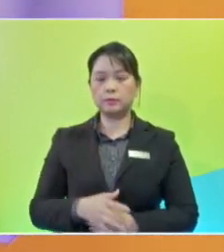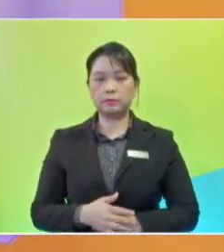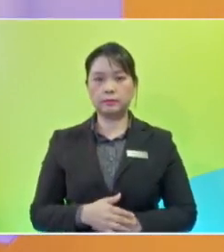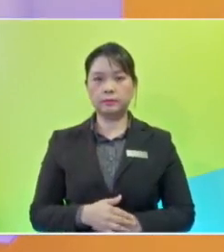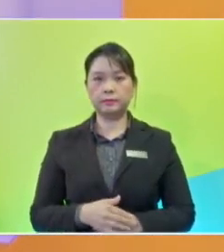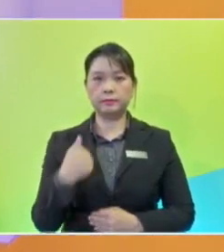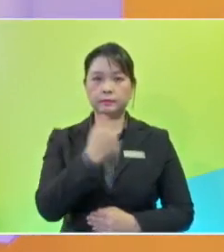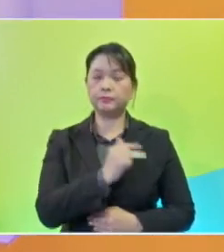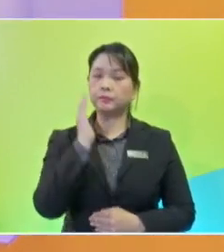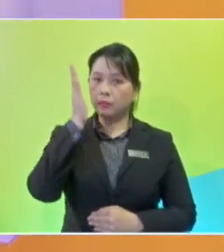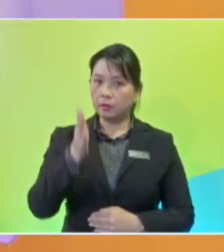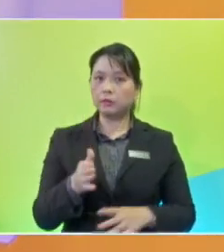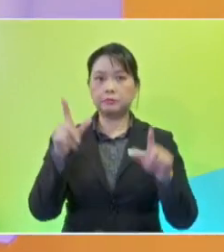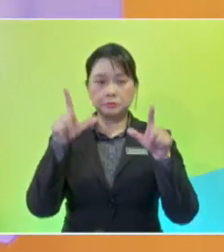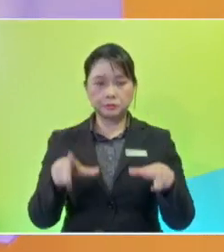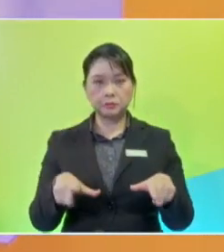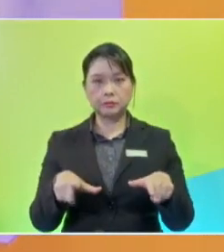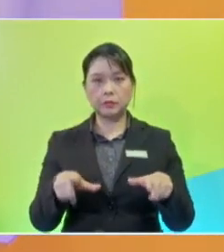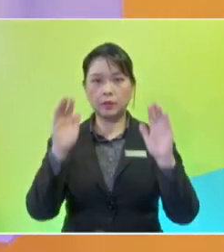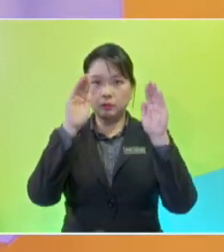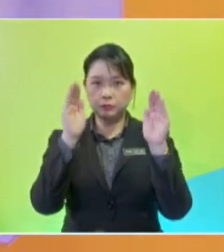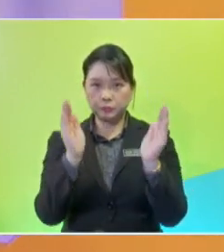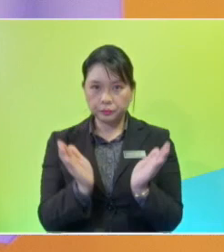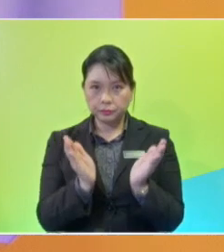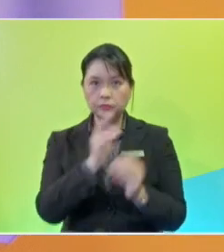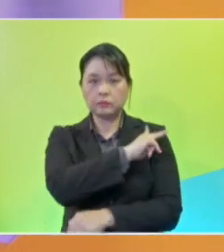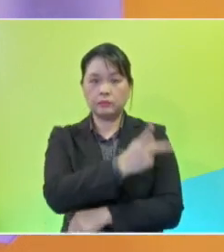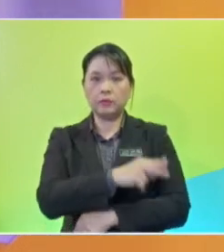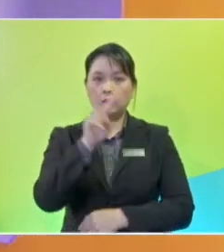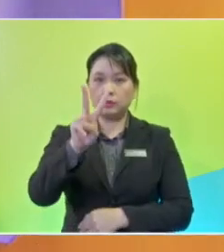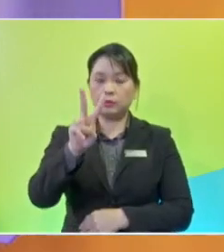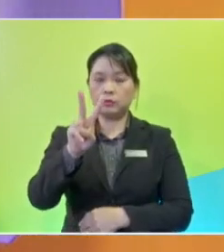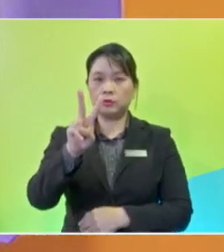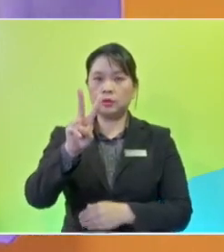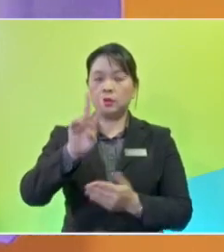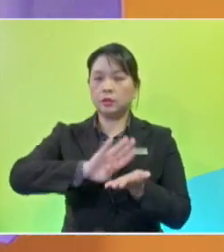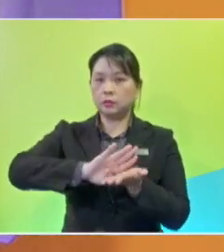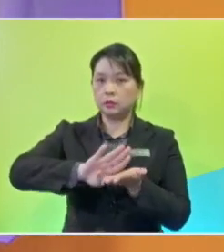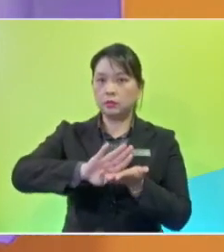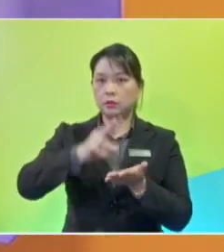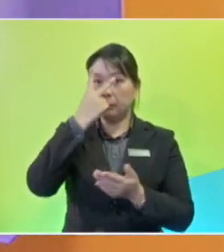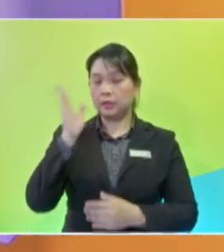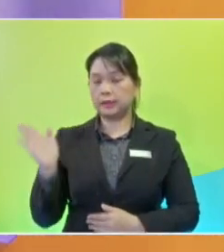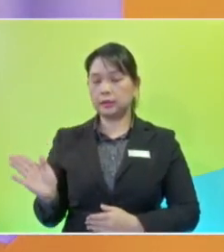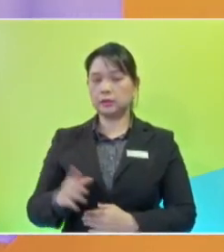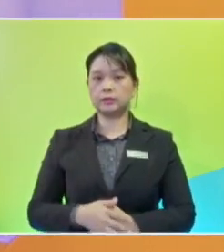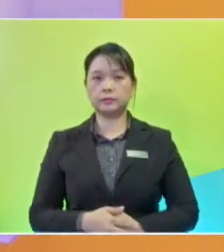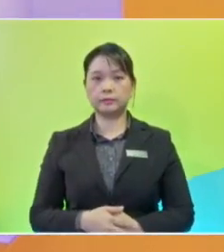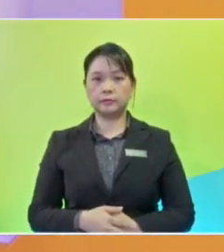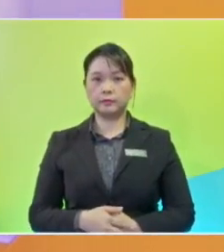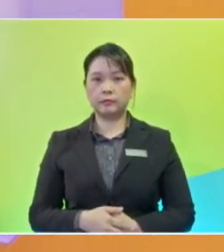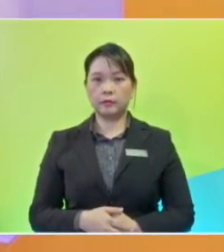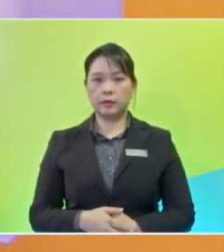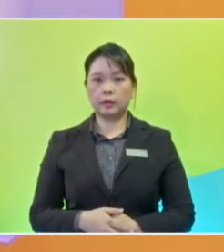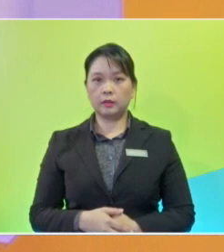akan letak bracket prosedur di tengah-tengah begini depan nilai B itu kita